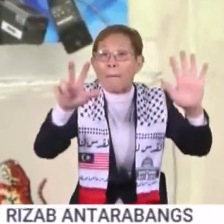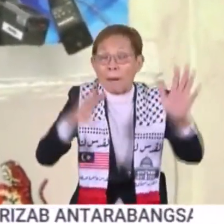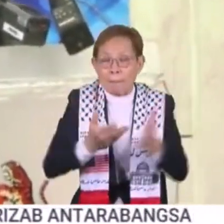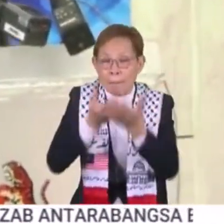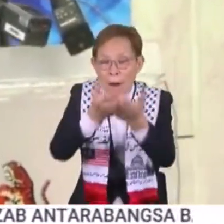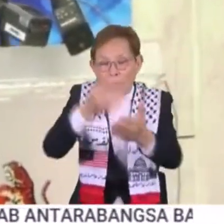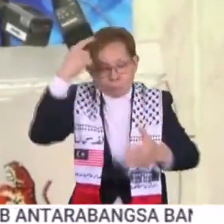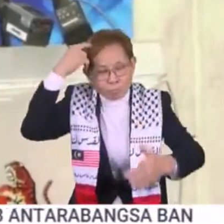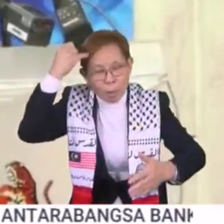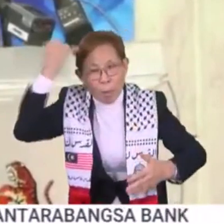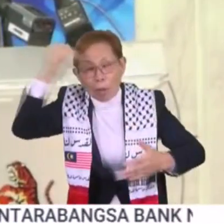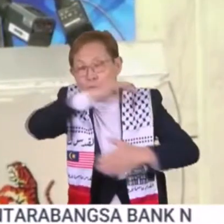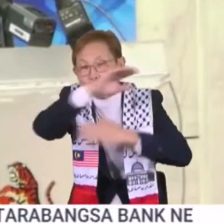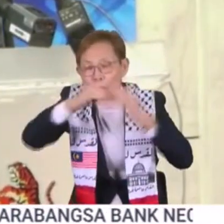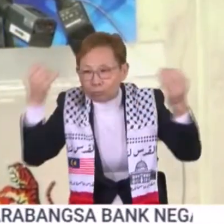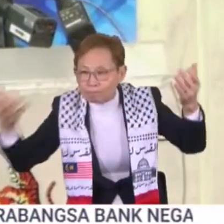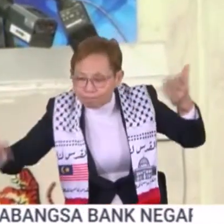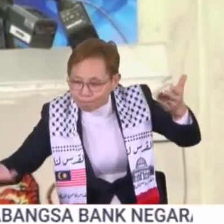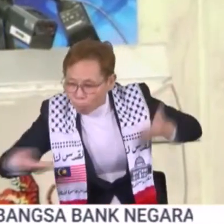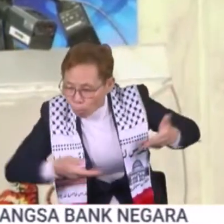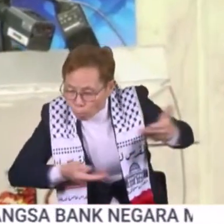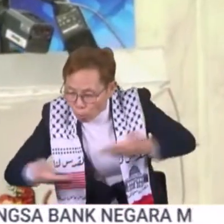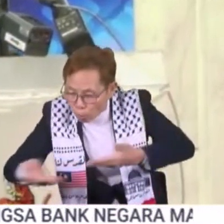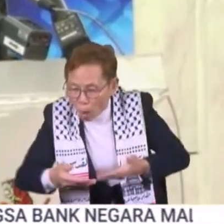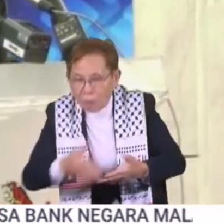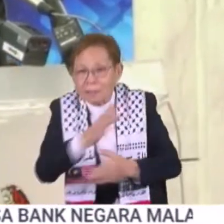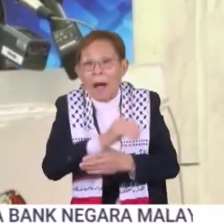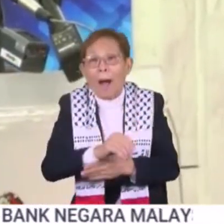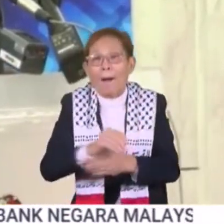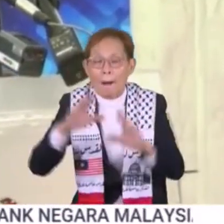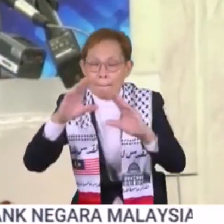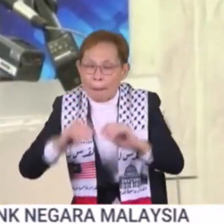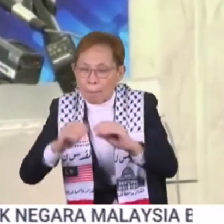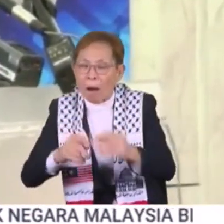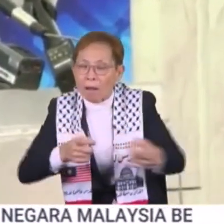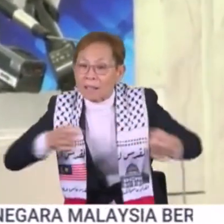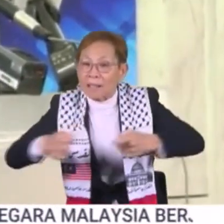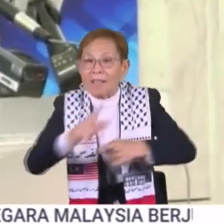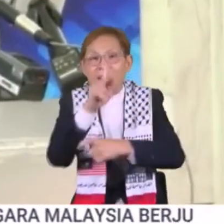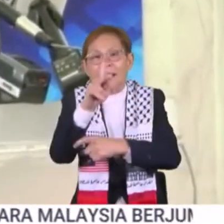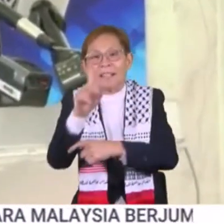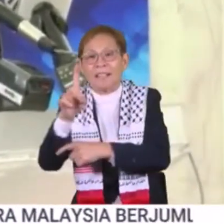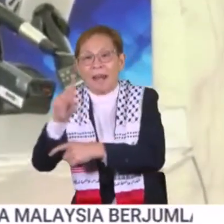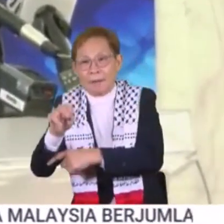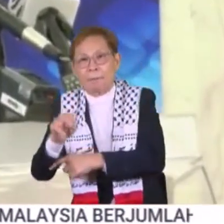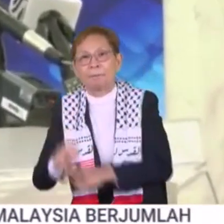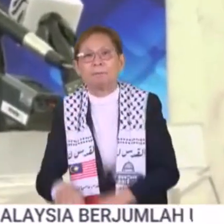mengambil kira pendapat semua pihak dan melalui sesi libat urus kendalian KDN.